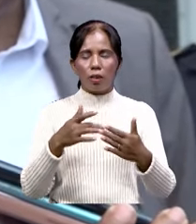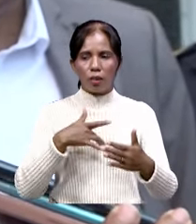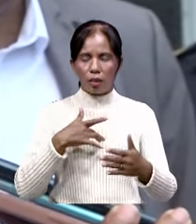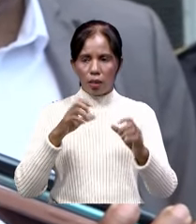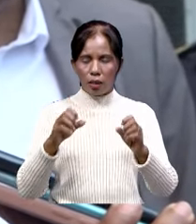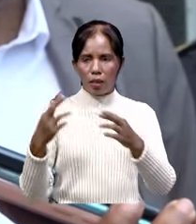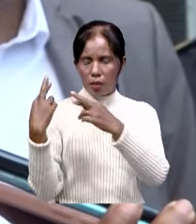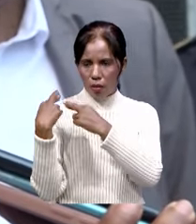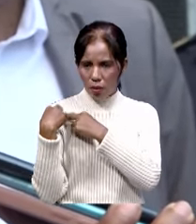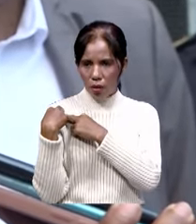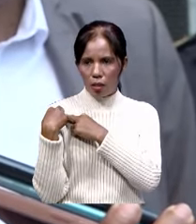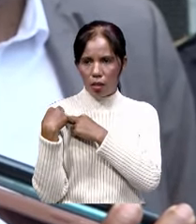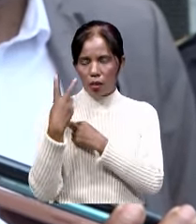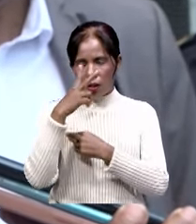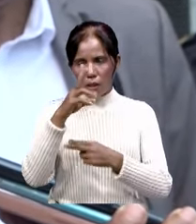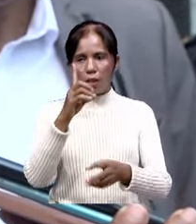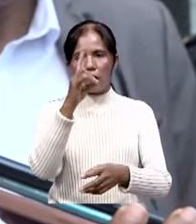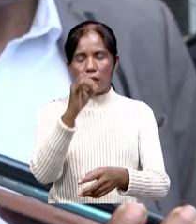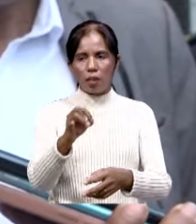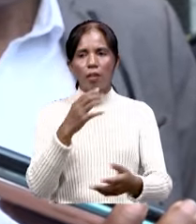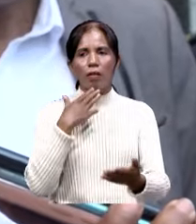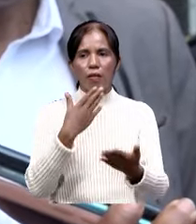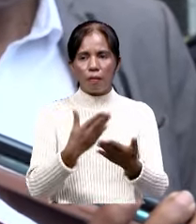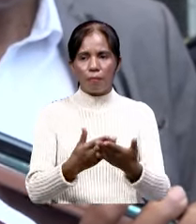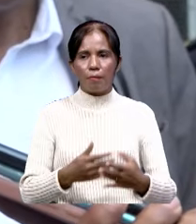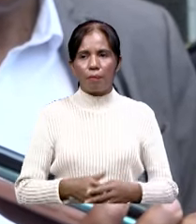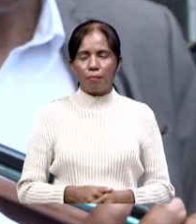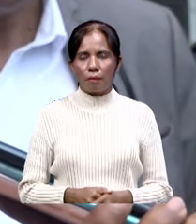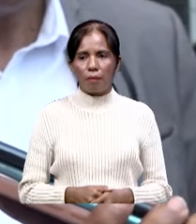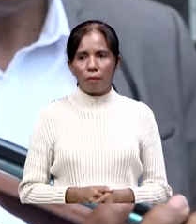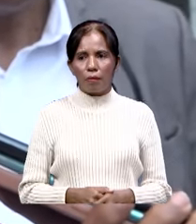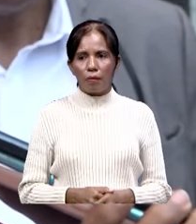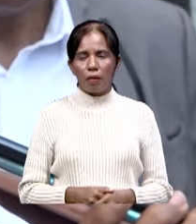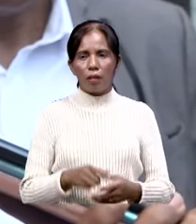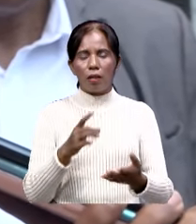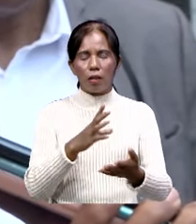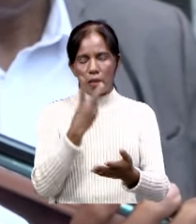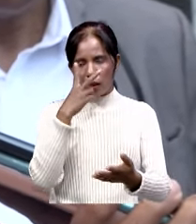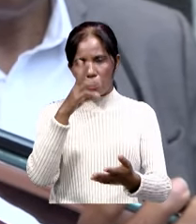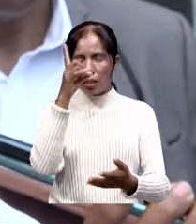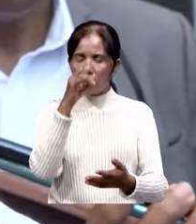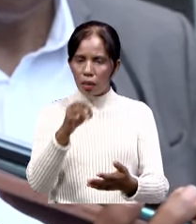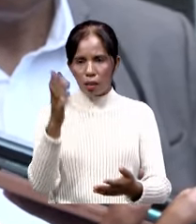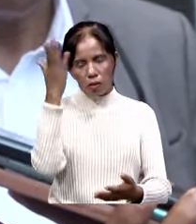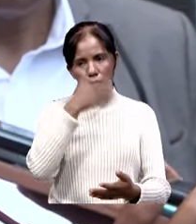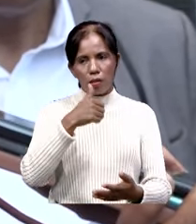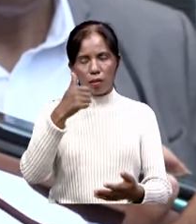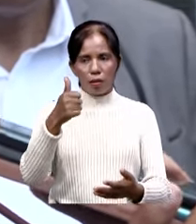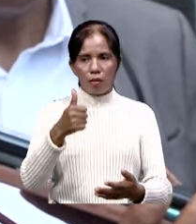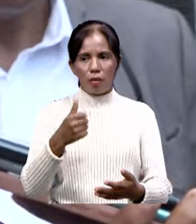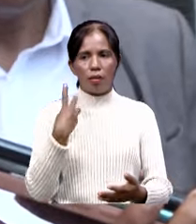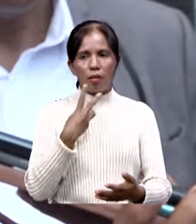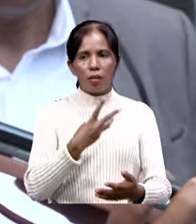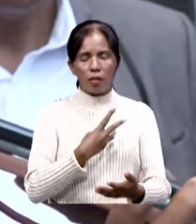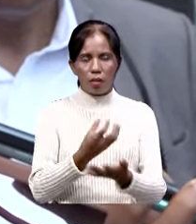briga sang tu. Hari dili han semurak ni yang dia ngon ya. Ha ni ambe diskurs na ban. Murak. Murak ni hatel ni. Semiang itu ni